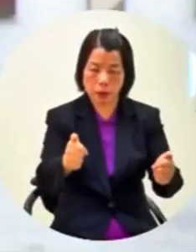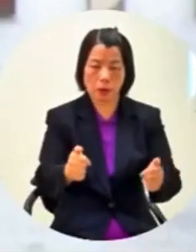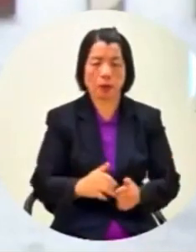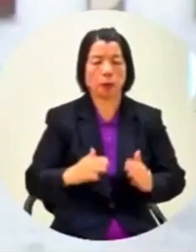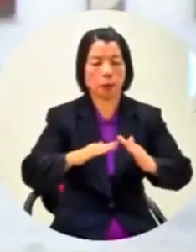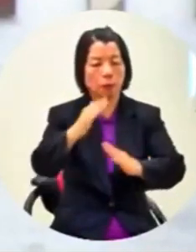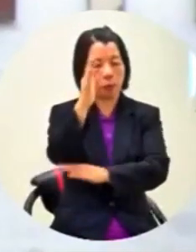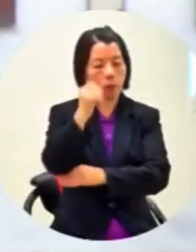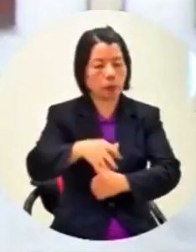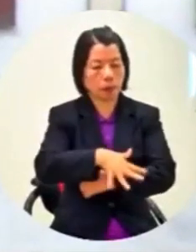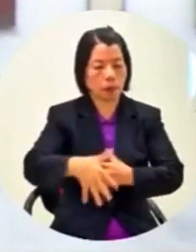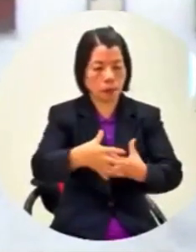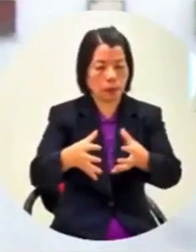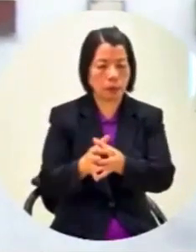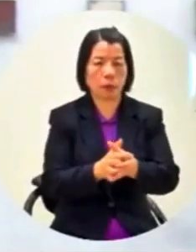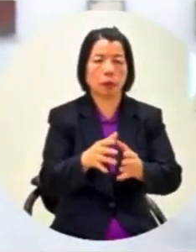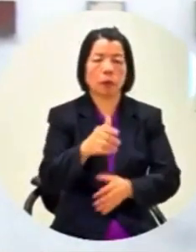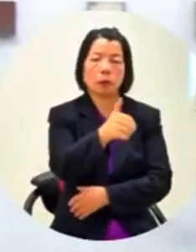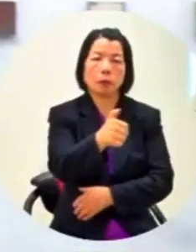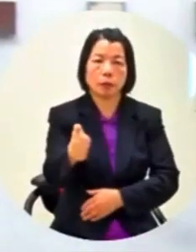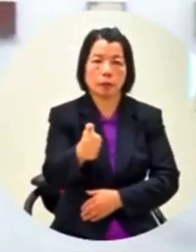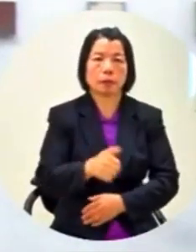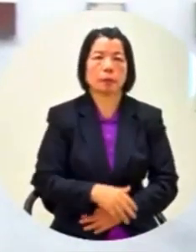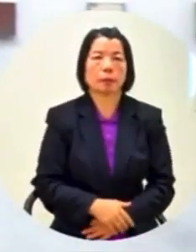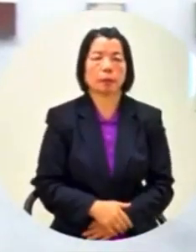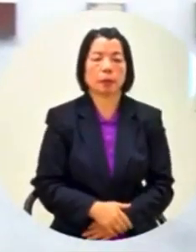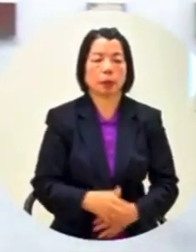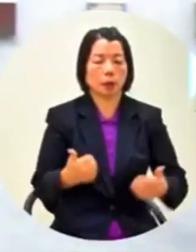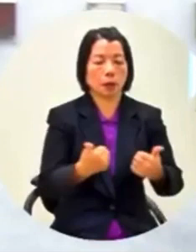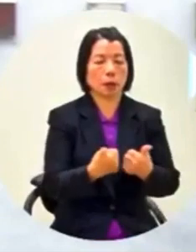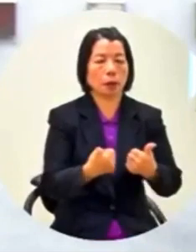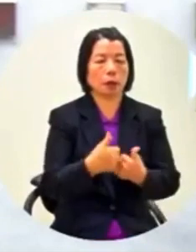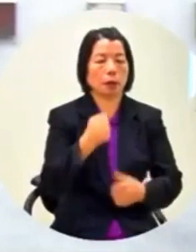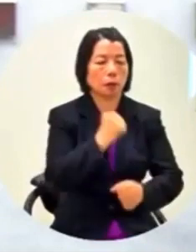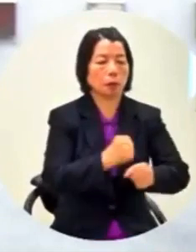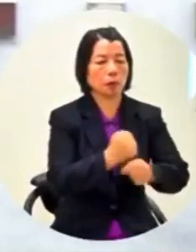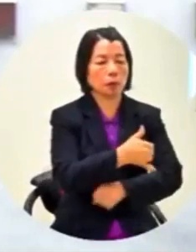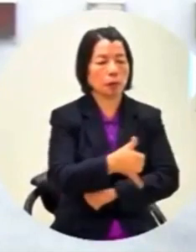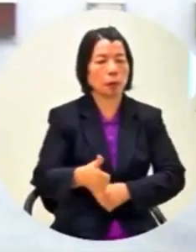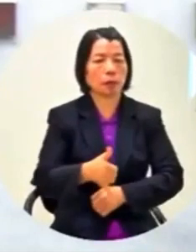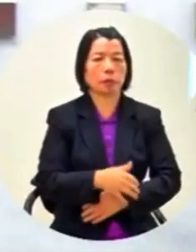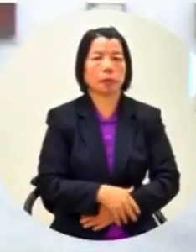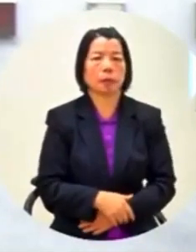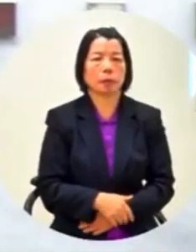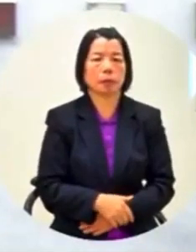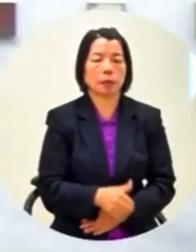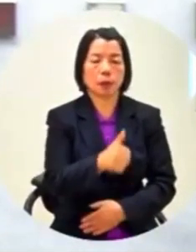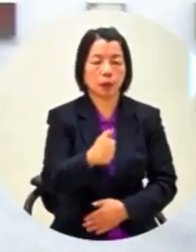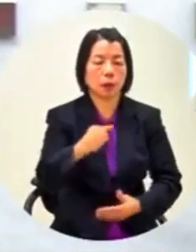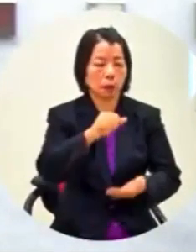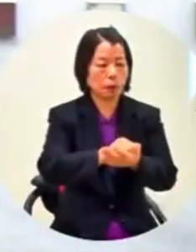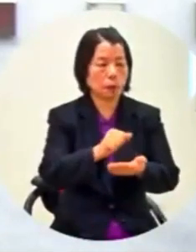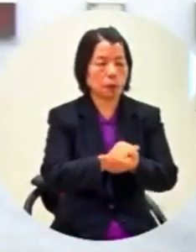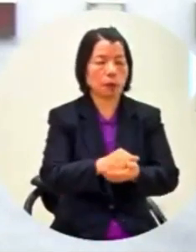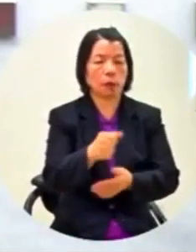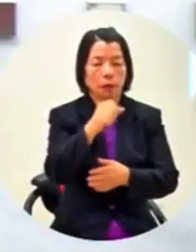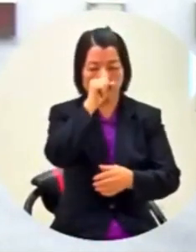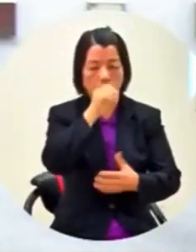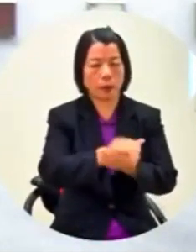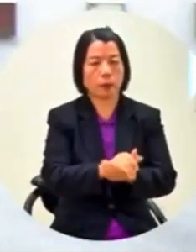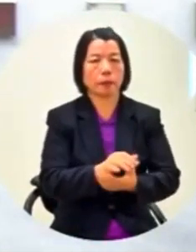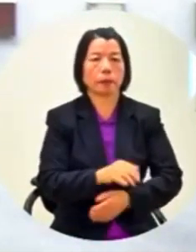队，谢谢各位议会的所有工作同仁，谢谢新闻界的好朋友，